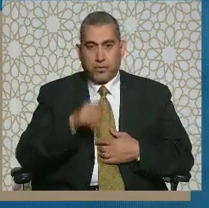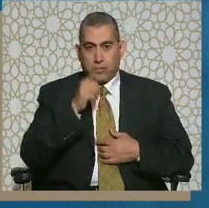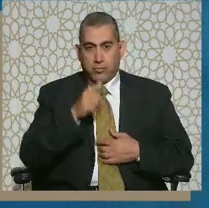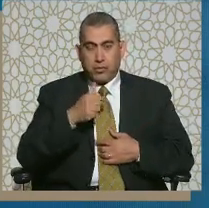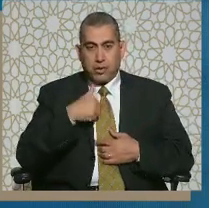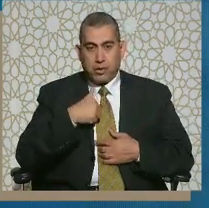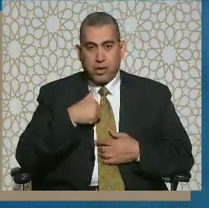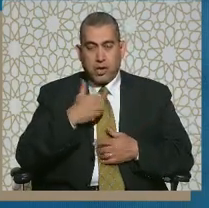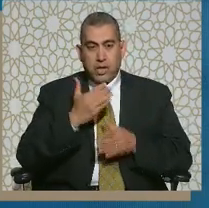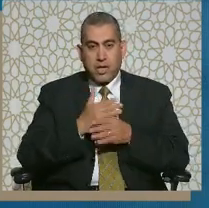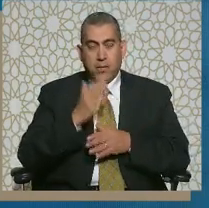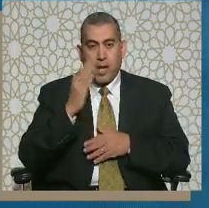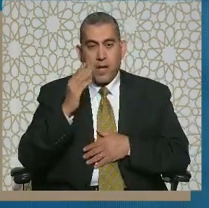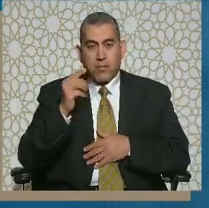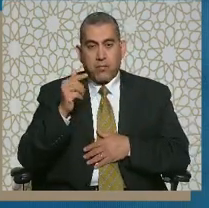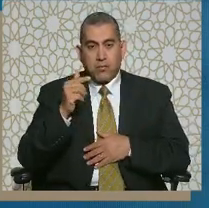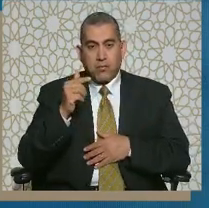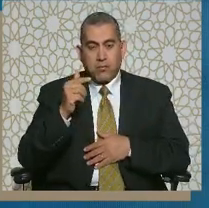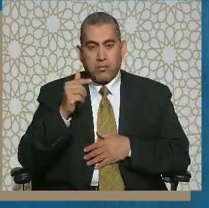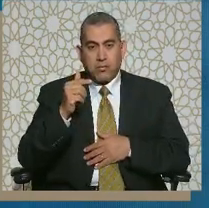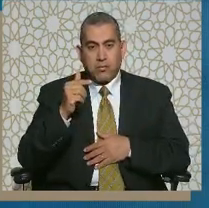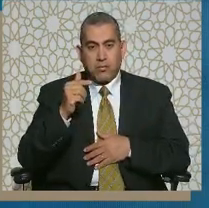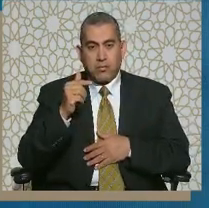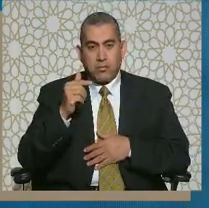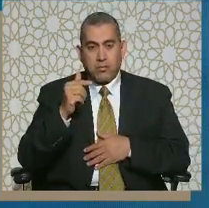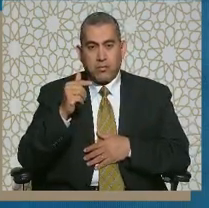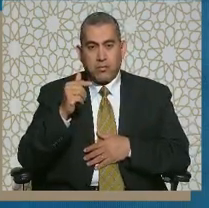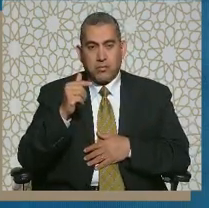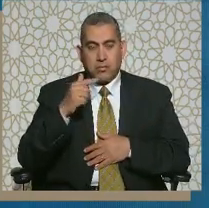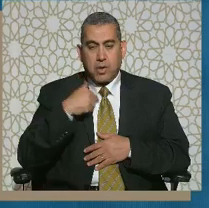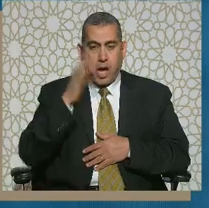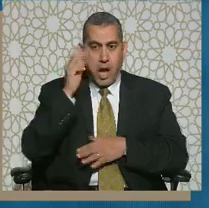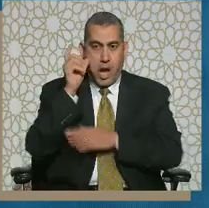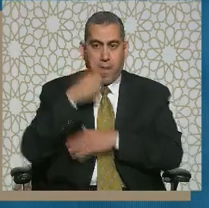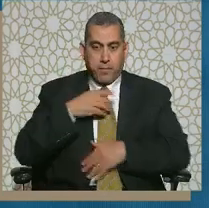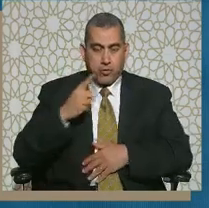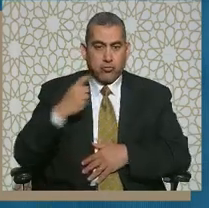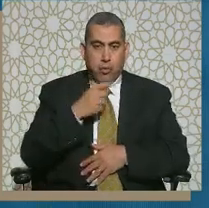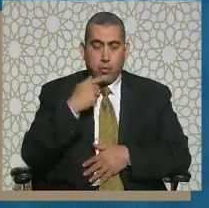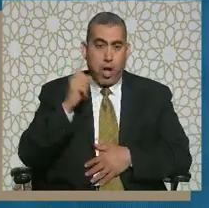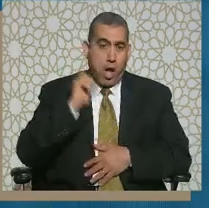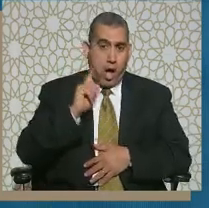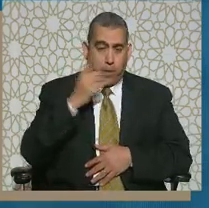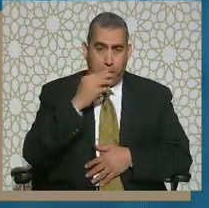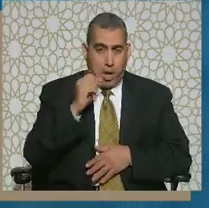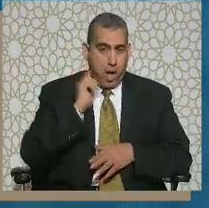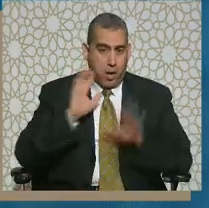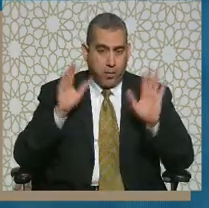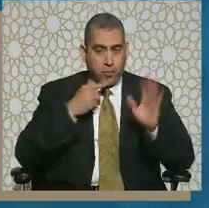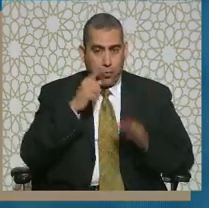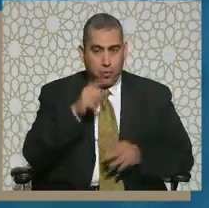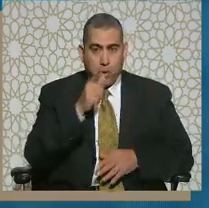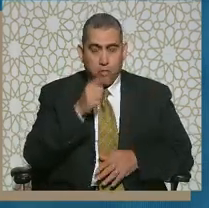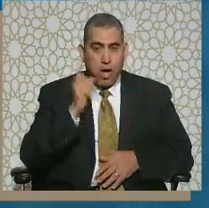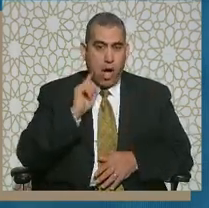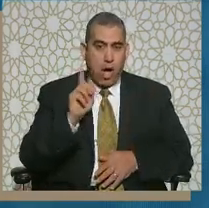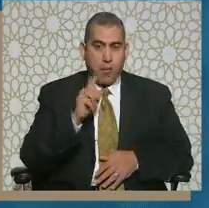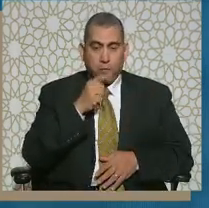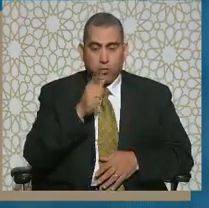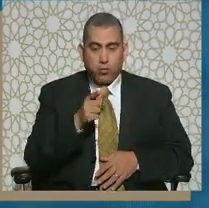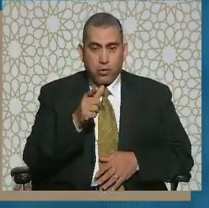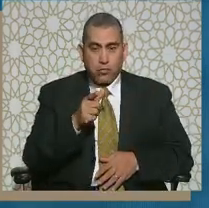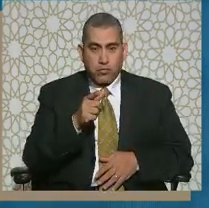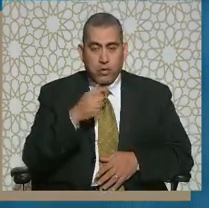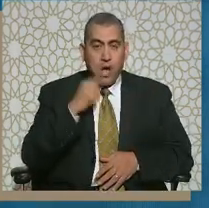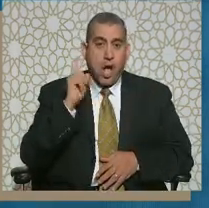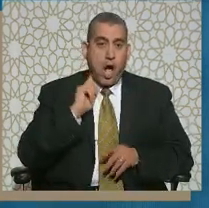حضرتك بعتمد على وخذوا زينتكم يا كل مسجد ماس ما انا ما قلتلكش ان ده حرام انا قلت لك خلاف الاول بص انا لم اقل لك بان